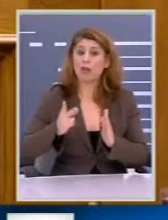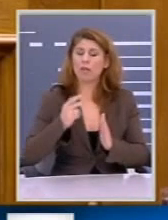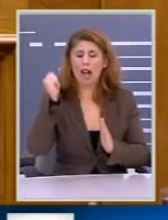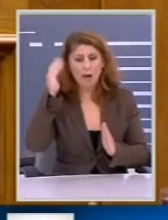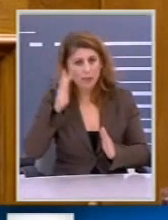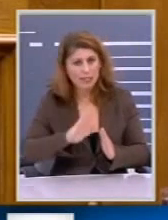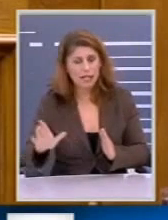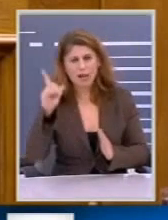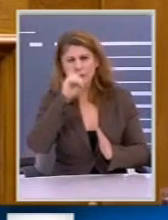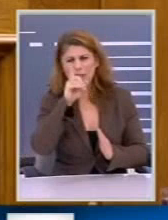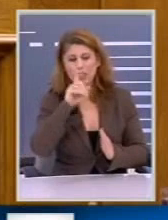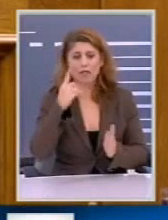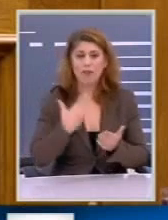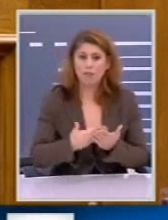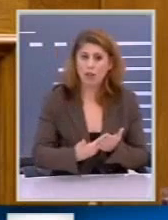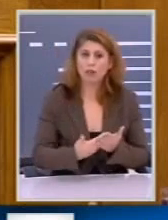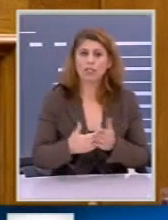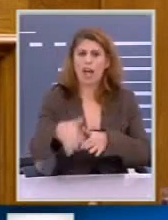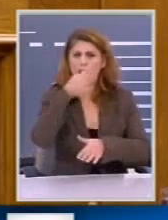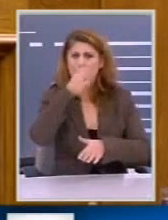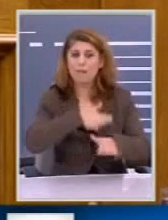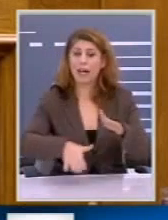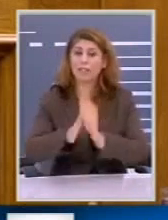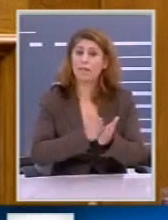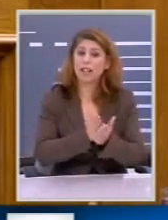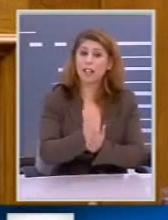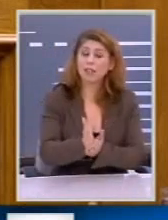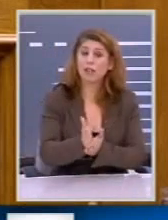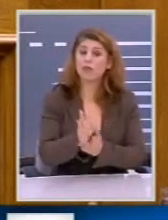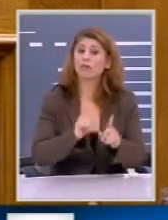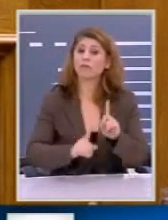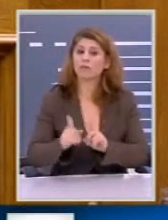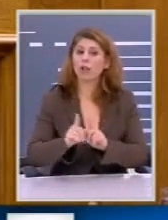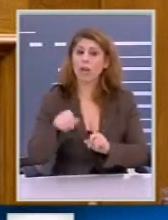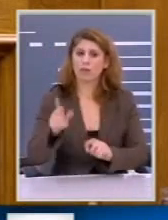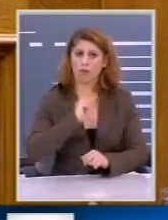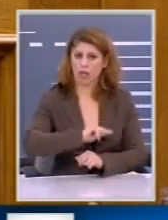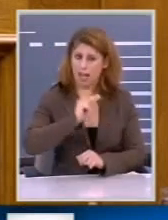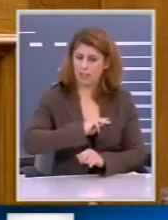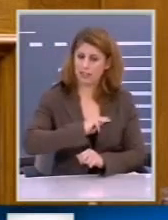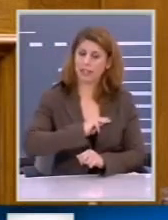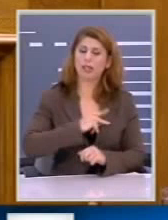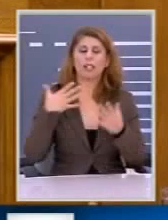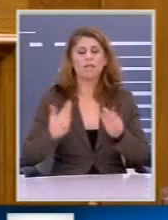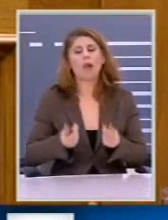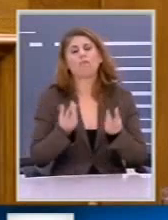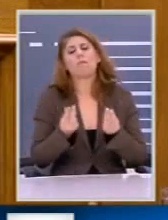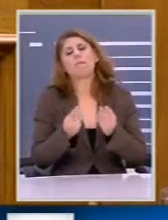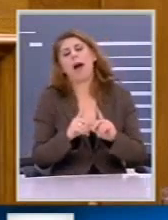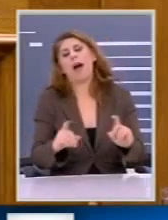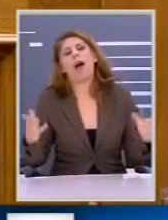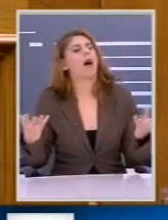απιστία, υπεξαιρέσεις, ψευδείς βεβαιώσεις, απάτες με ηθικούς αυτούργους τους προφανώς ωφεληθέντες, βρίθουν μέσα στο